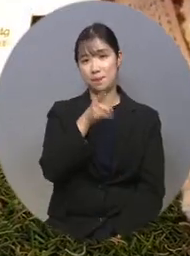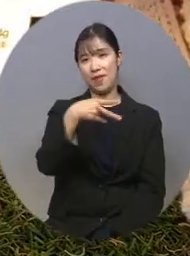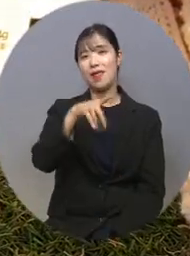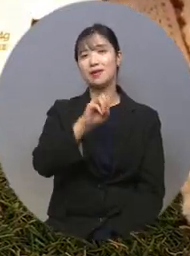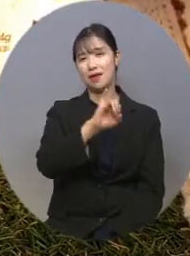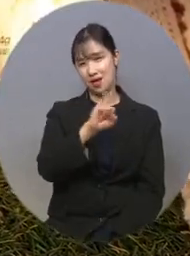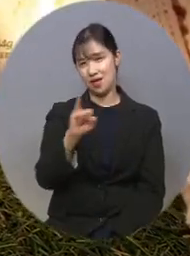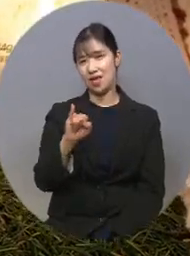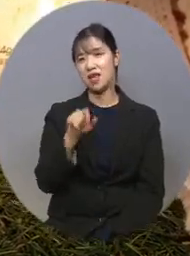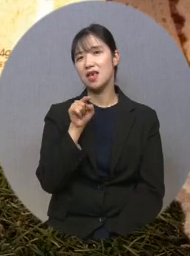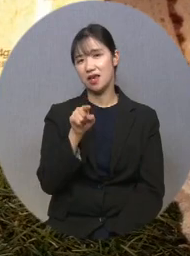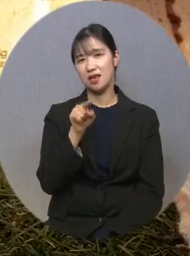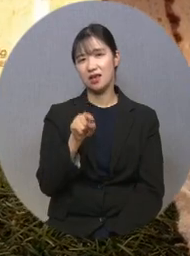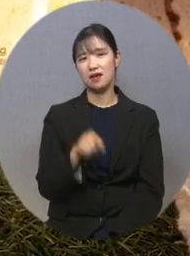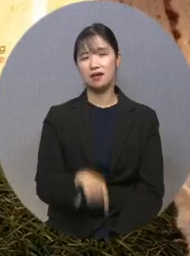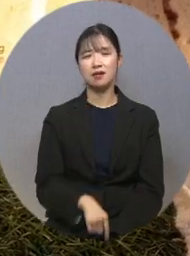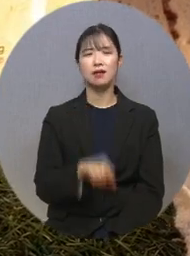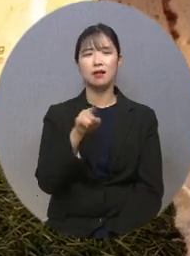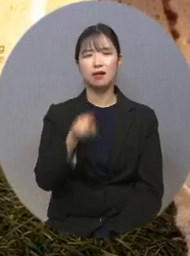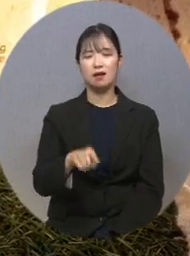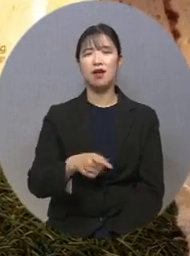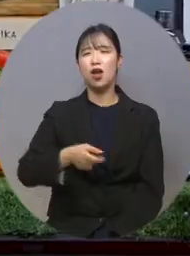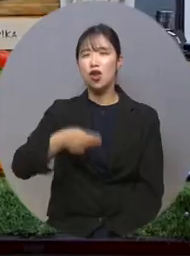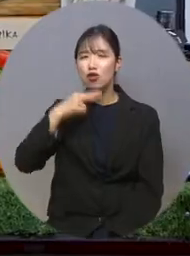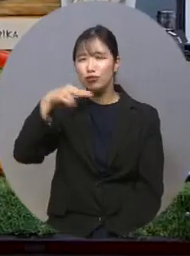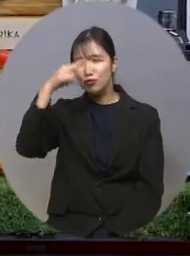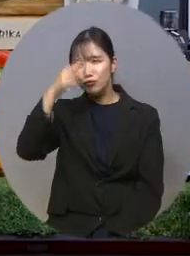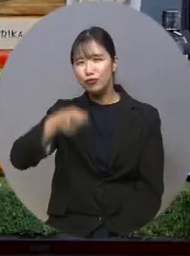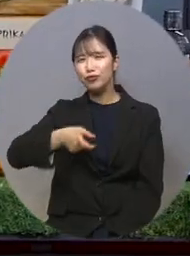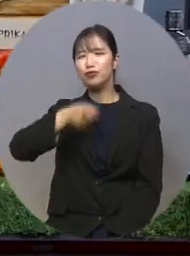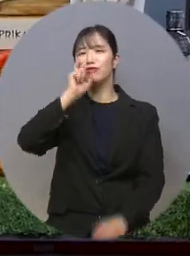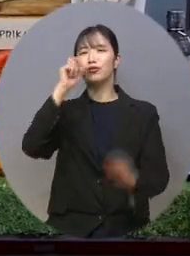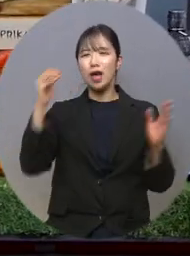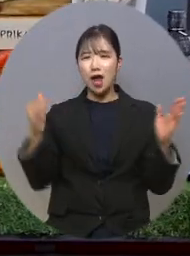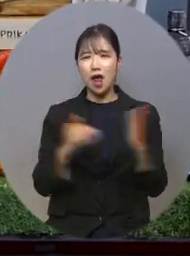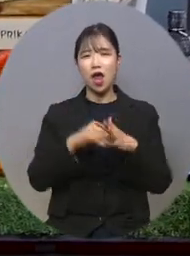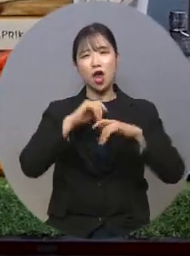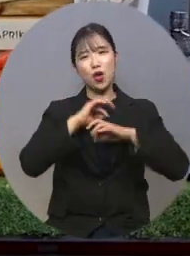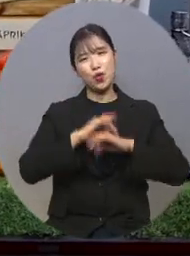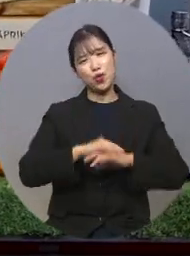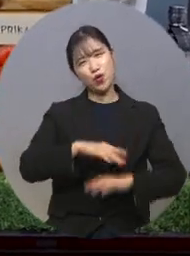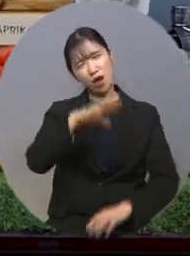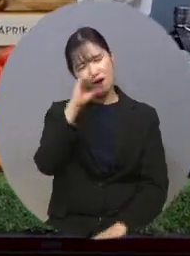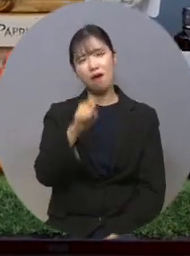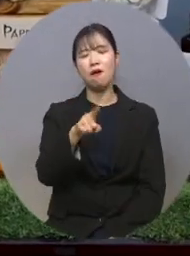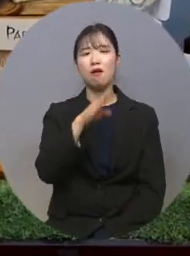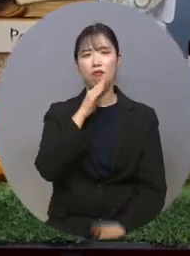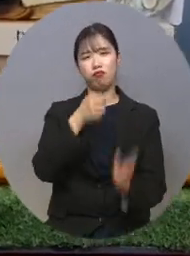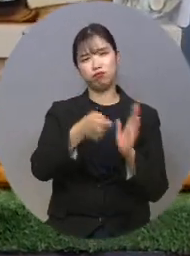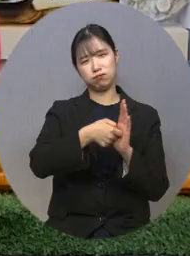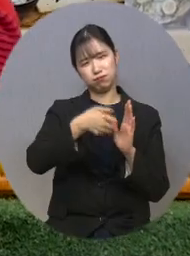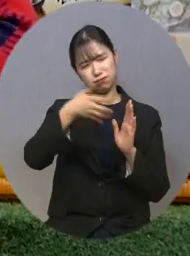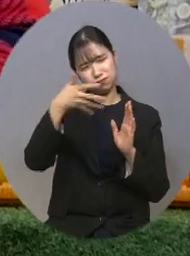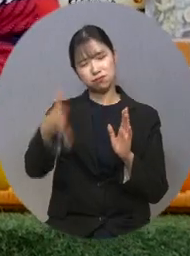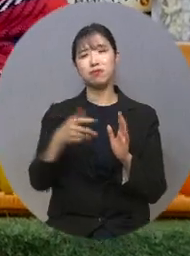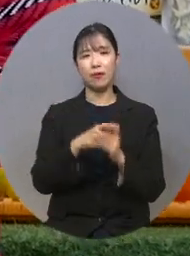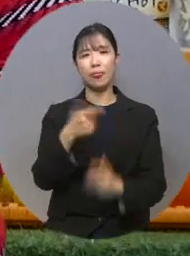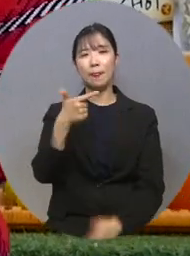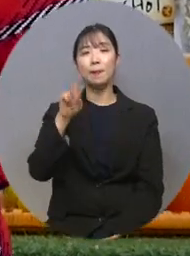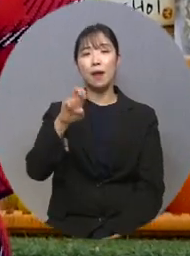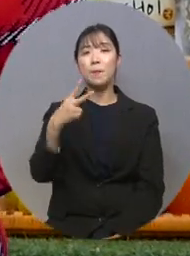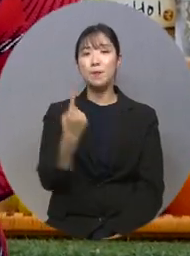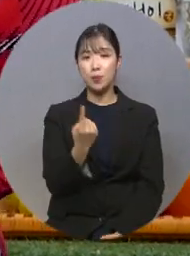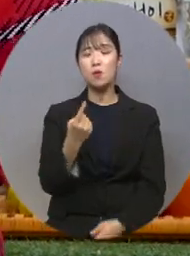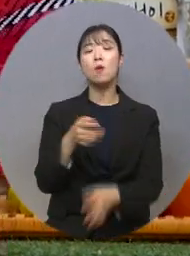매생이. 우와. 이 숙취에 가장 좋은 매생이 이거 강진에서 아주 유명한 겁니다. 여러분들 그냥 남도장터 가서